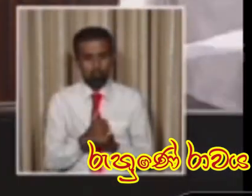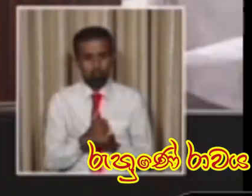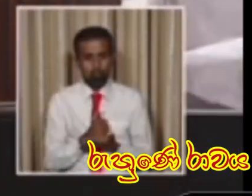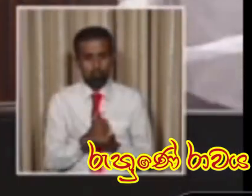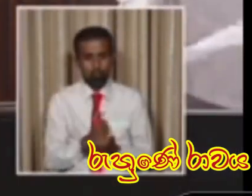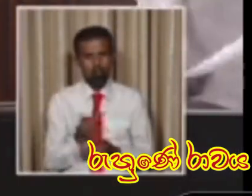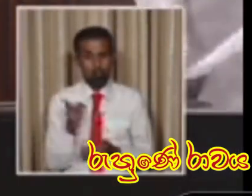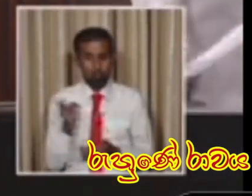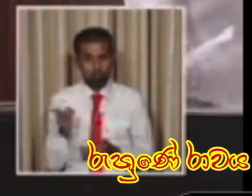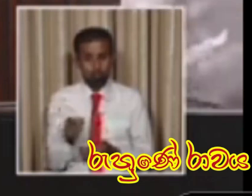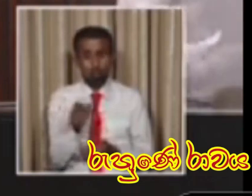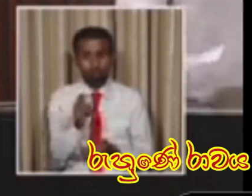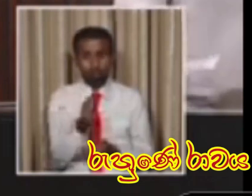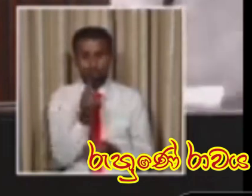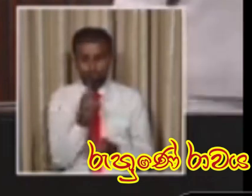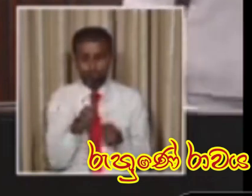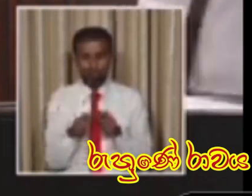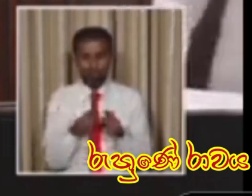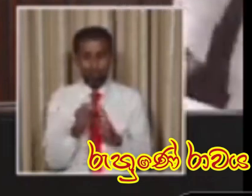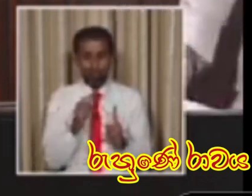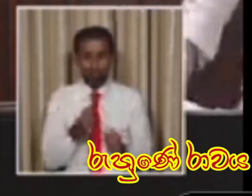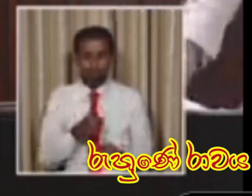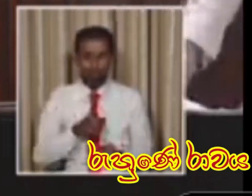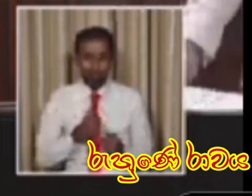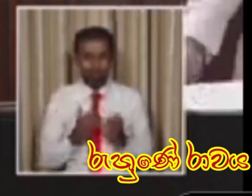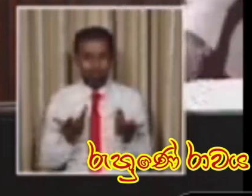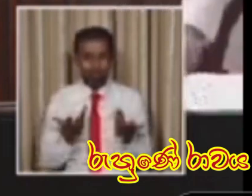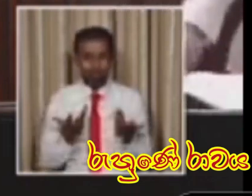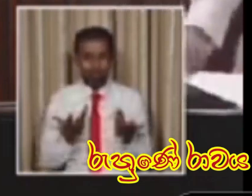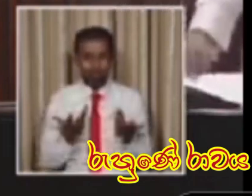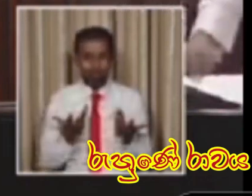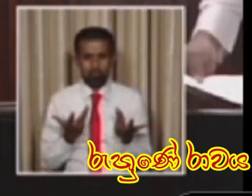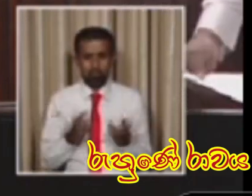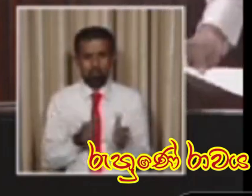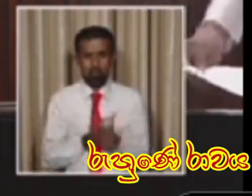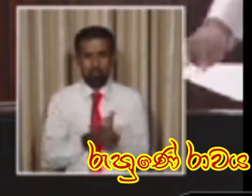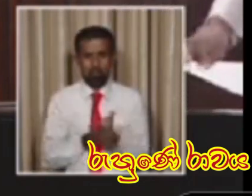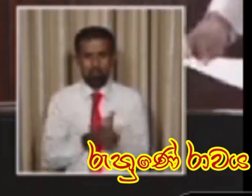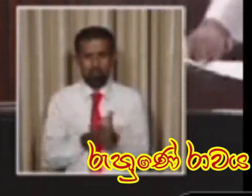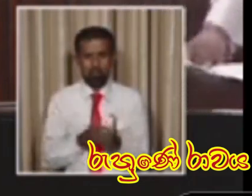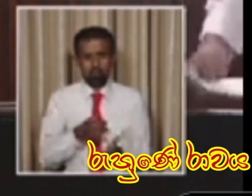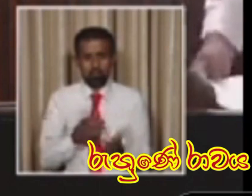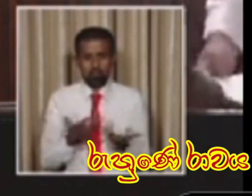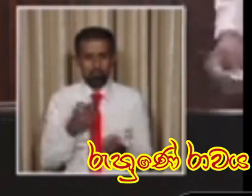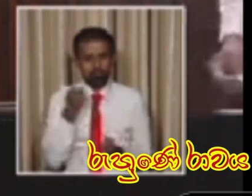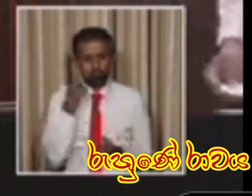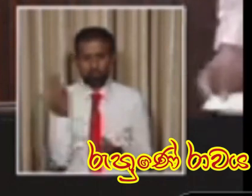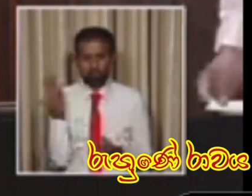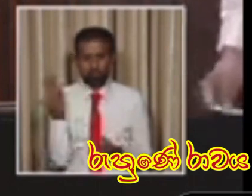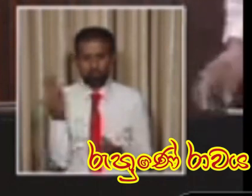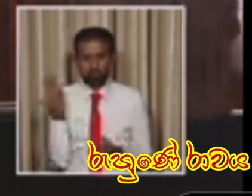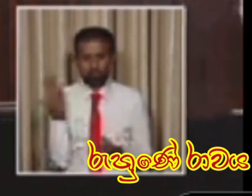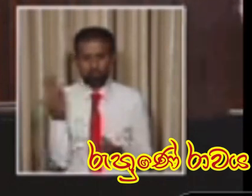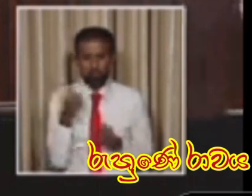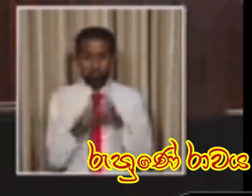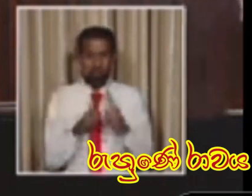ඒකෙදි ඔබතුමා කියන විදිහට මන්ත්‍රීවරු කැමති වෙනවද නැද්ද කියන එක යන්න ඒ ඔවර්සයිට් කමිටියක එකඟ වෙනවද නැද්ද කියන එක මම දන්නේ. අපි